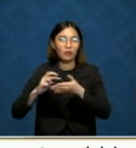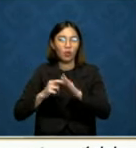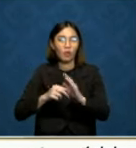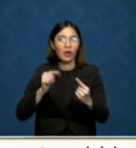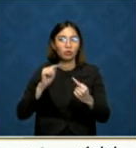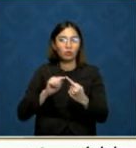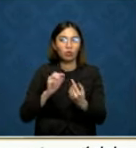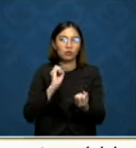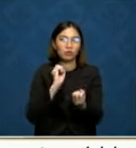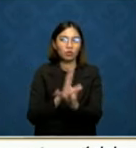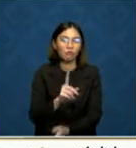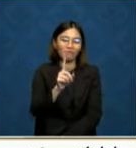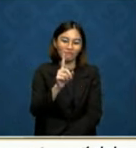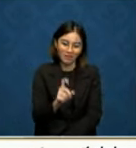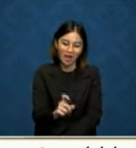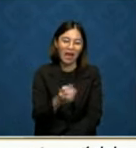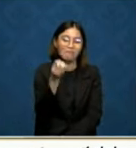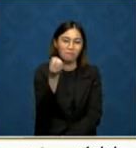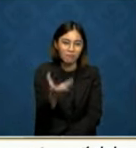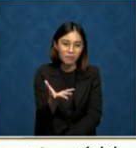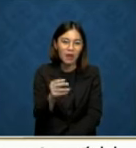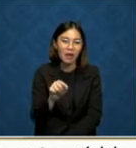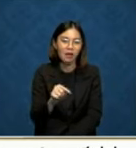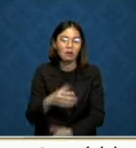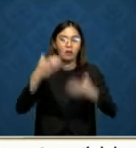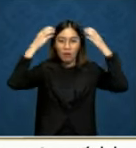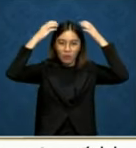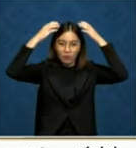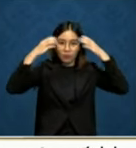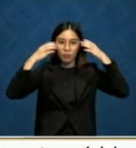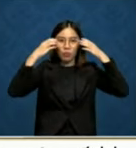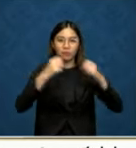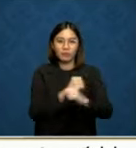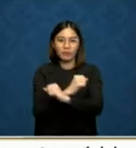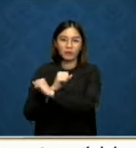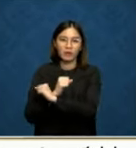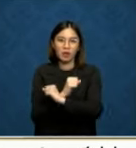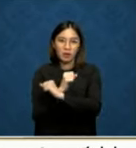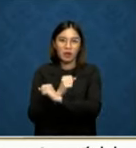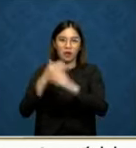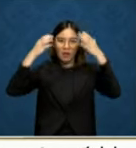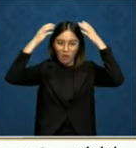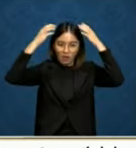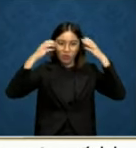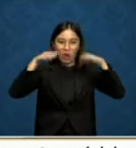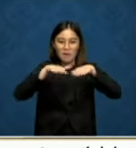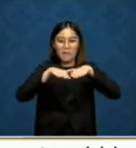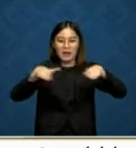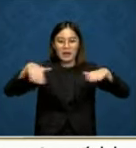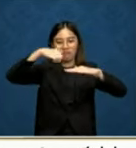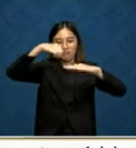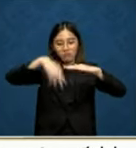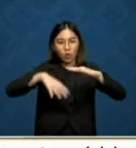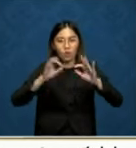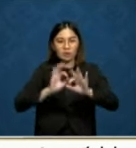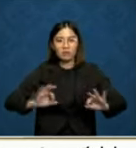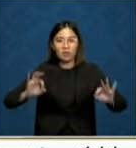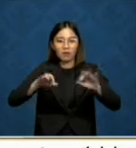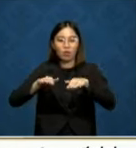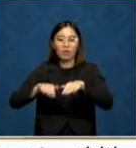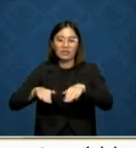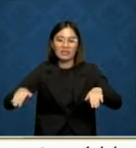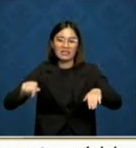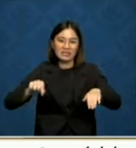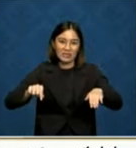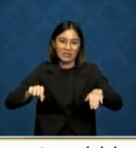ตราการเสจชีวิตที่มากแล้วก็หมวกกนน็กก็ยังมหมวกกั็กที่ตกมาตรฐานโยเฉพาะหมวกกันน็กของเด็กนะฮ